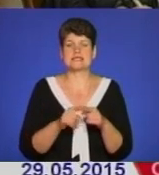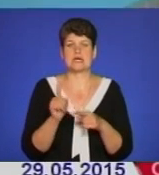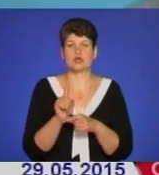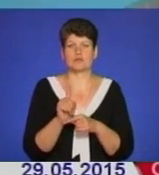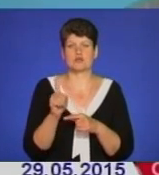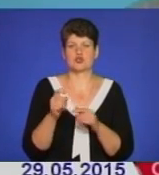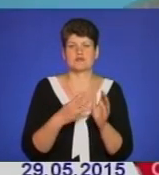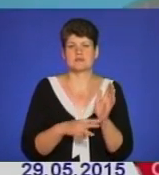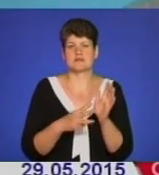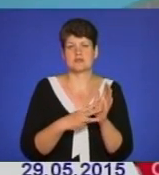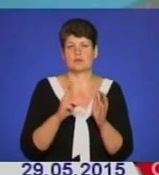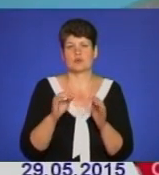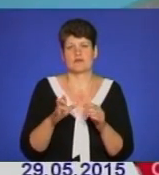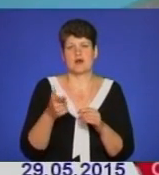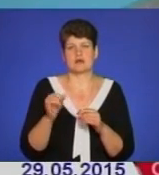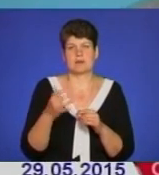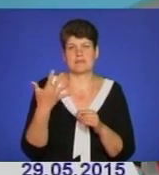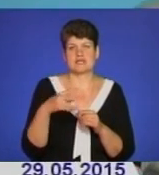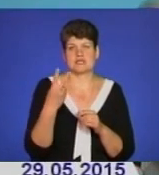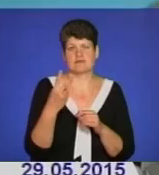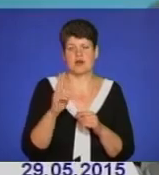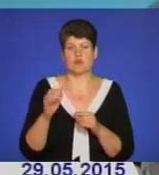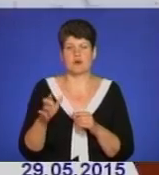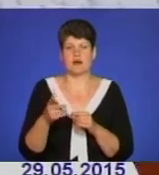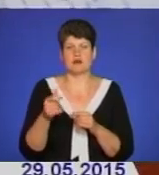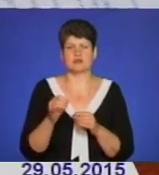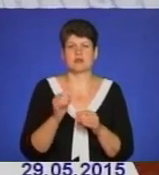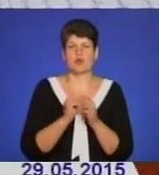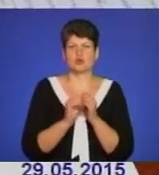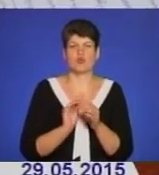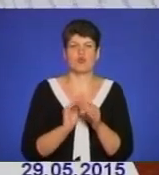188 кубів газу і 52 куби газу на кожну додаткову людину.